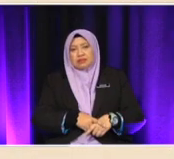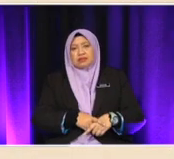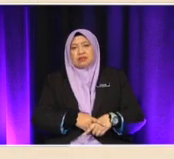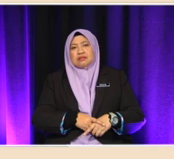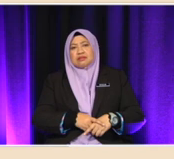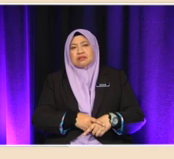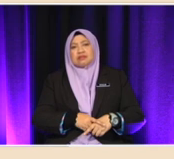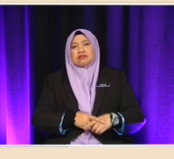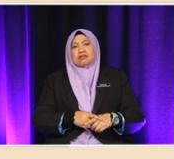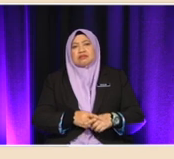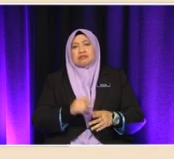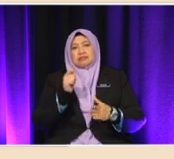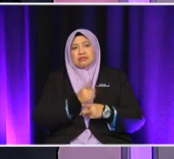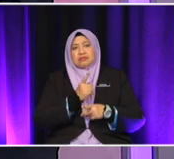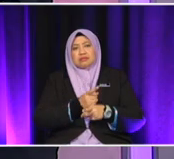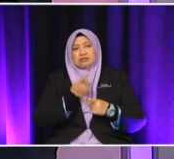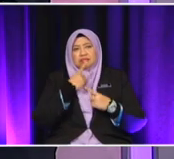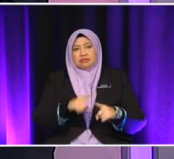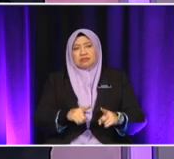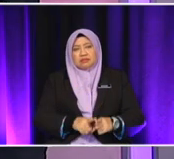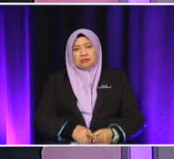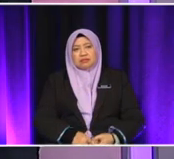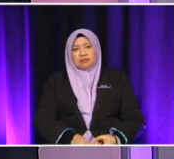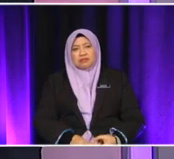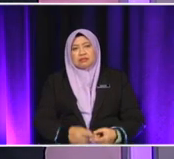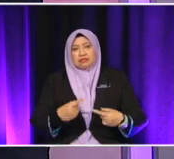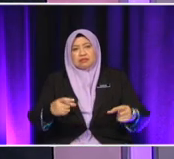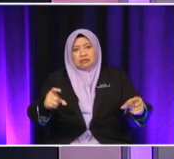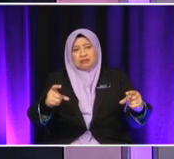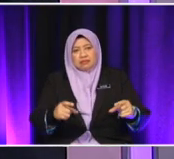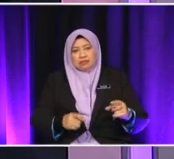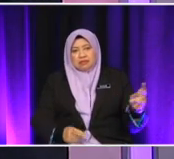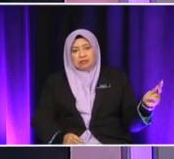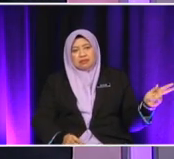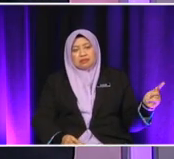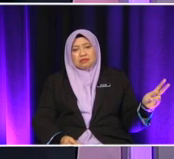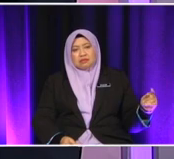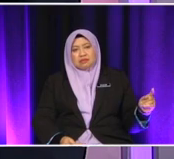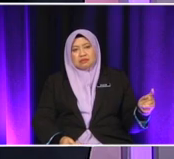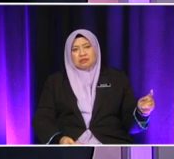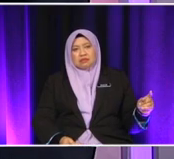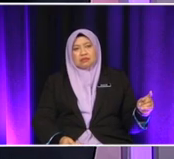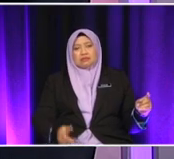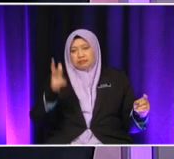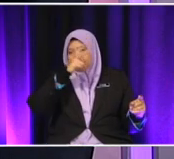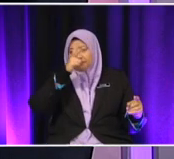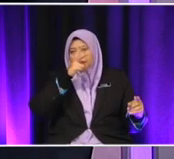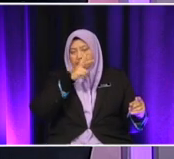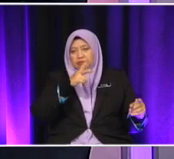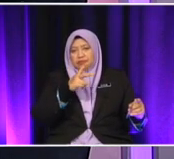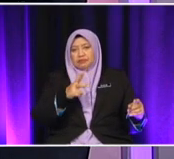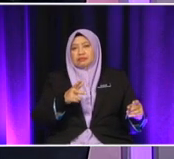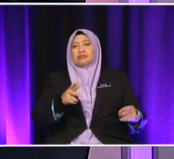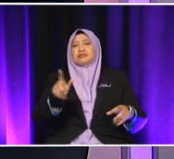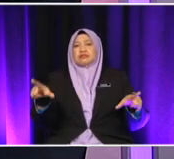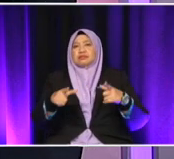Teluk penawaran bergerak ke kiri Kenapa berlaku pergerakan Penawaran ke kiri soal apabila kerajaan melaksanakan upah minimum yang